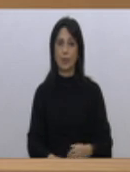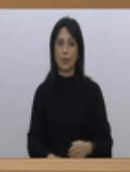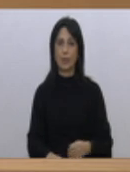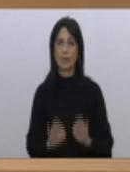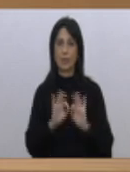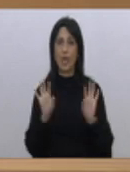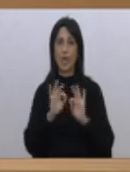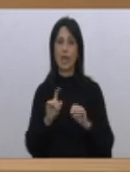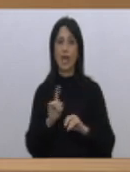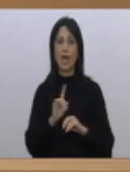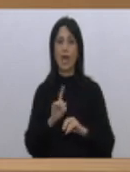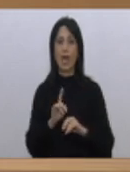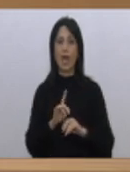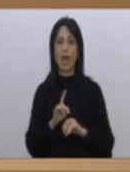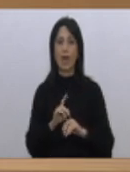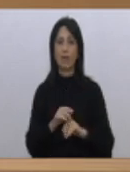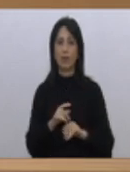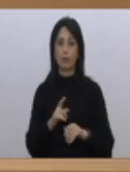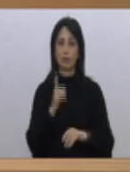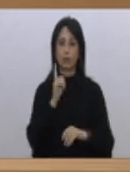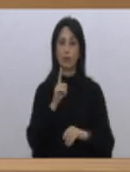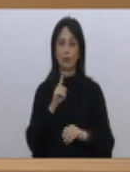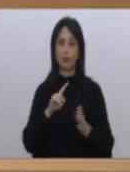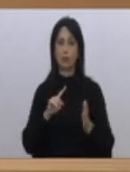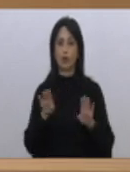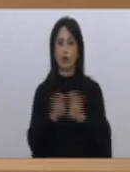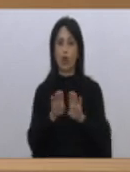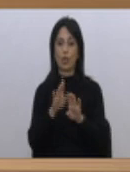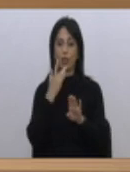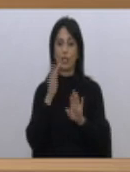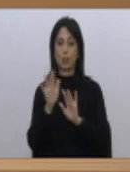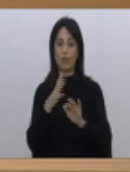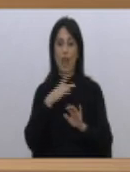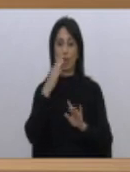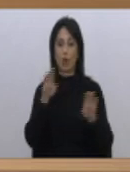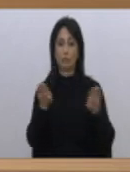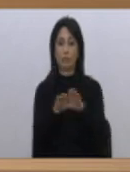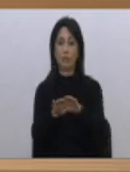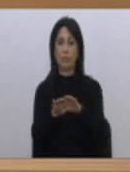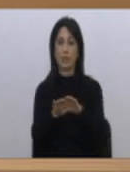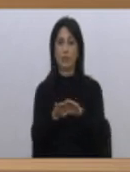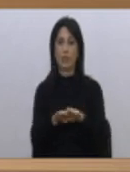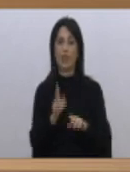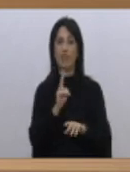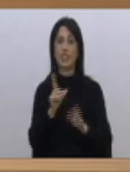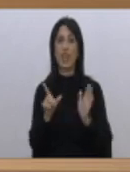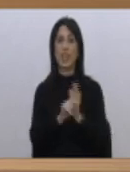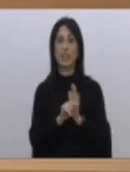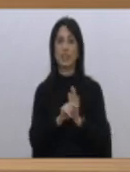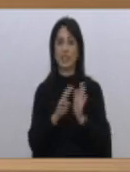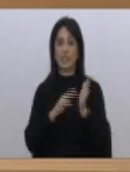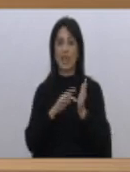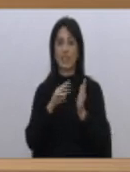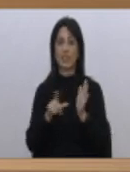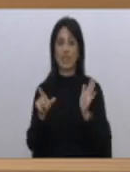ცხადდება, რომ რაღაცა ტოლობის ნიშანს სვავთ ნაციონალურ მოძრაობას და ქართულ ოცნებასთან ერთად, რომელთან ერთადაც 9